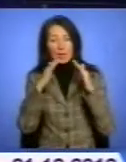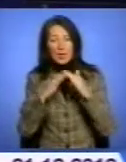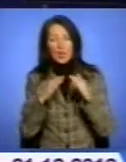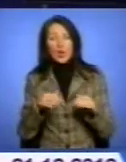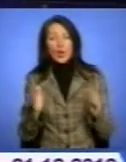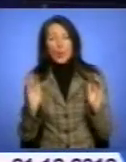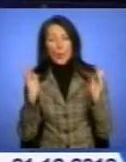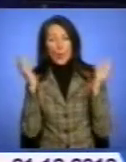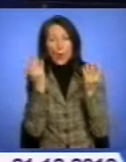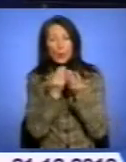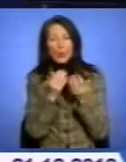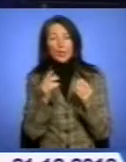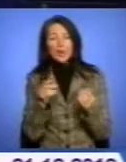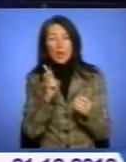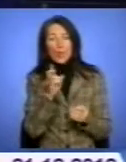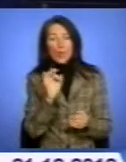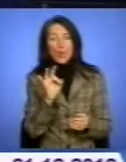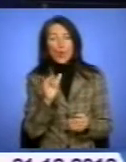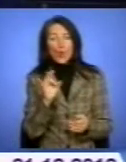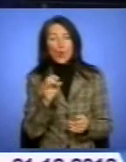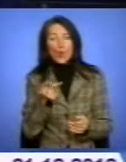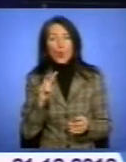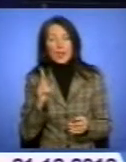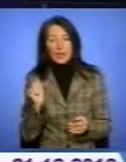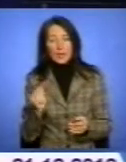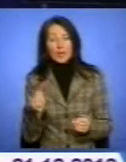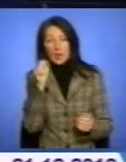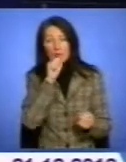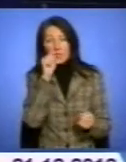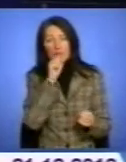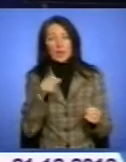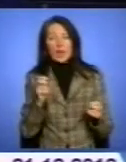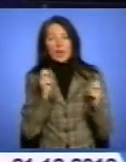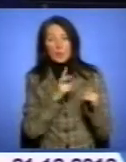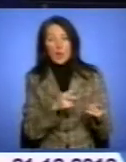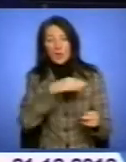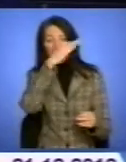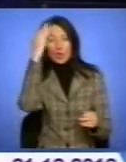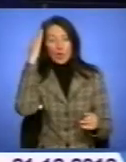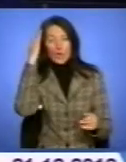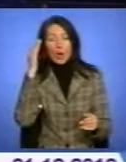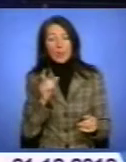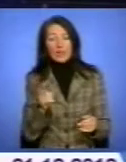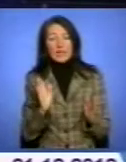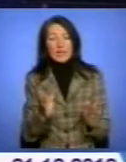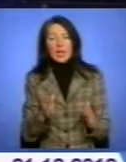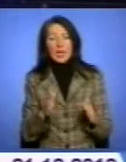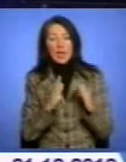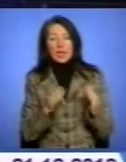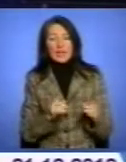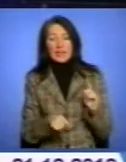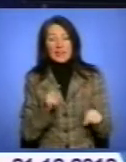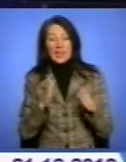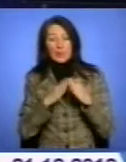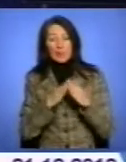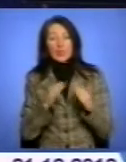полоні Бурульок. Крижана небезпека висить над головами перехожих. Лише деякі покрівлі комунальникам вдалося очистити. Хто відповідає за